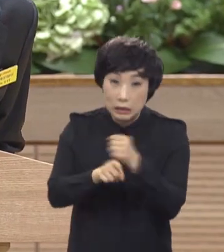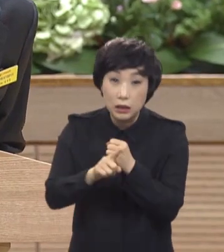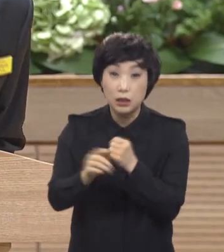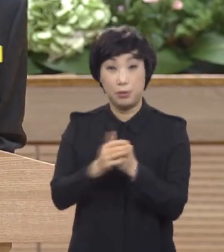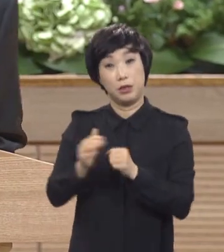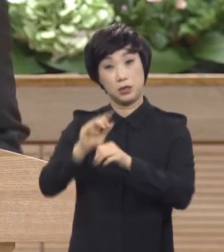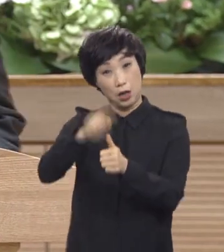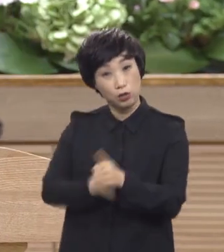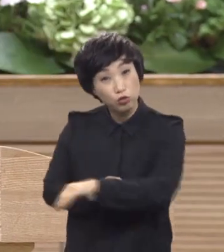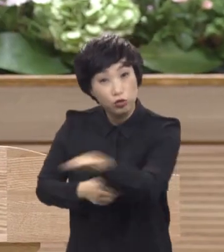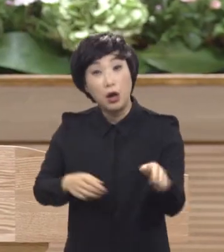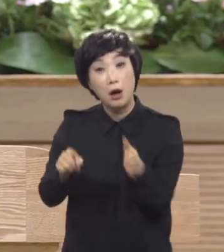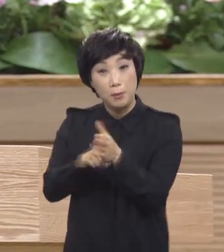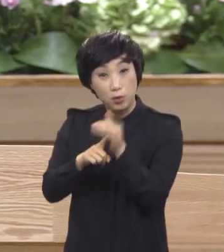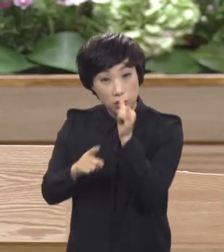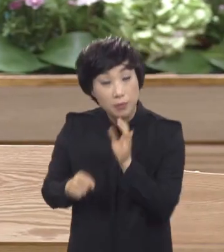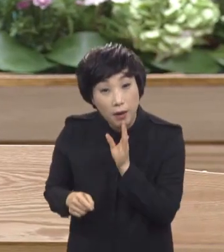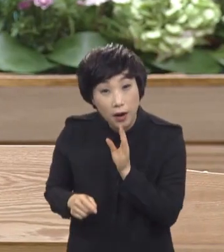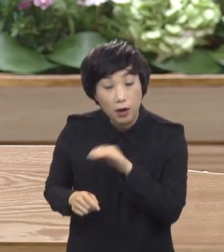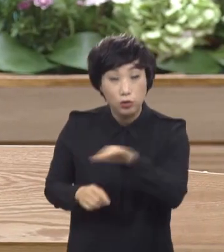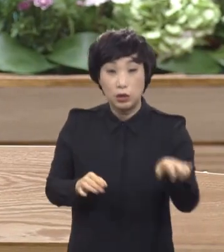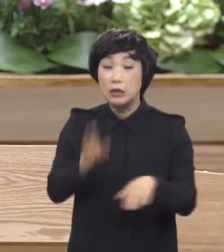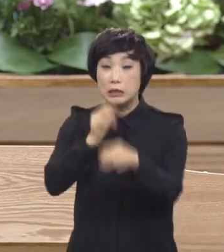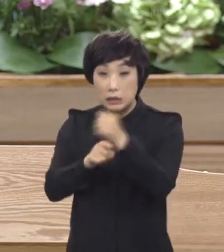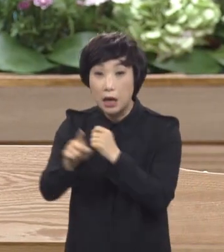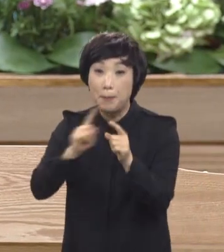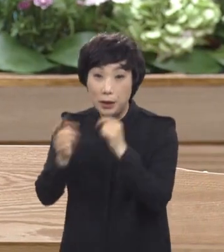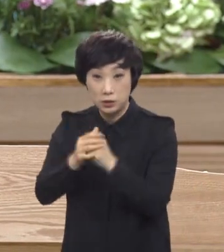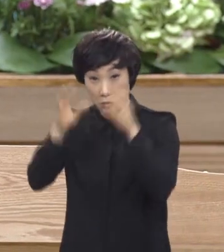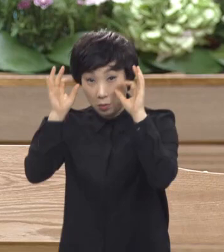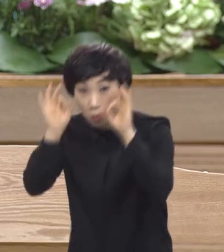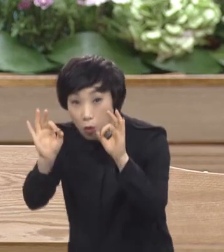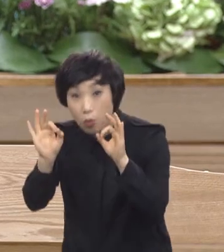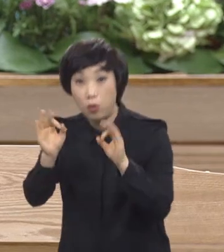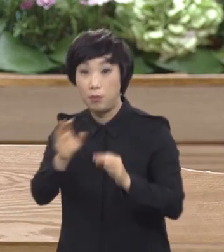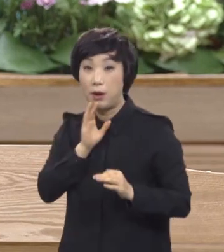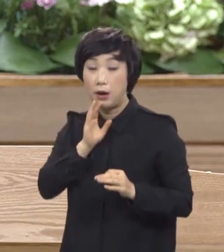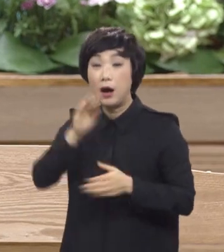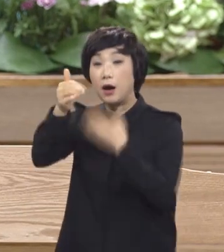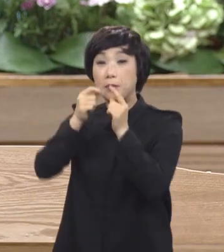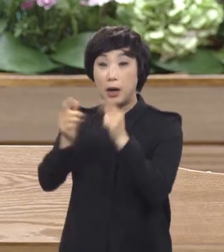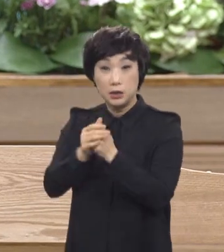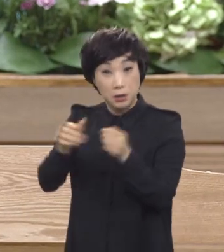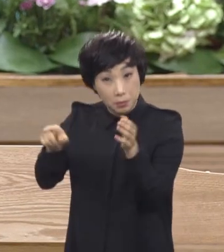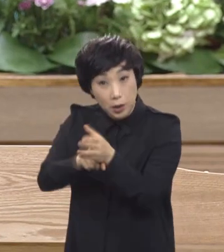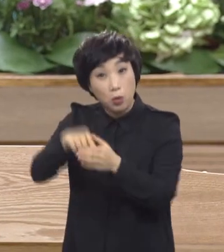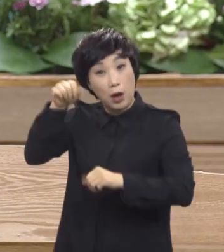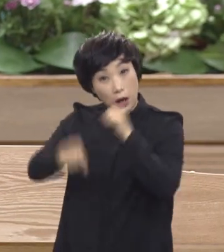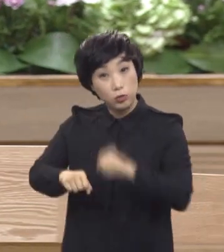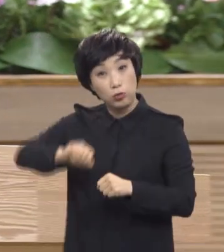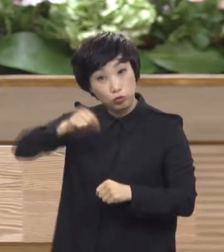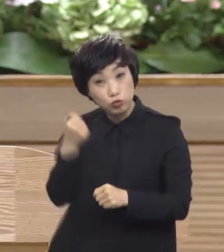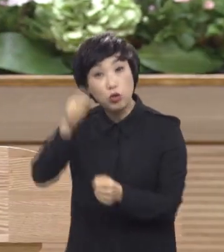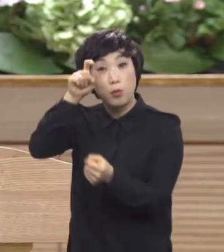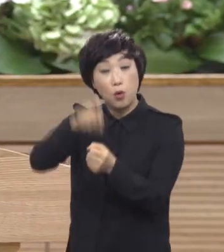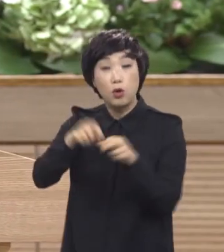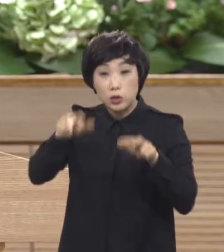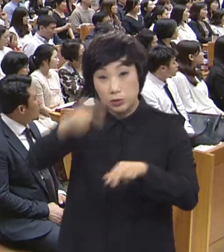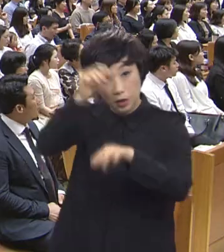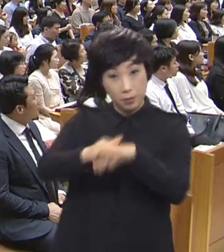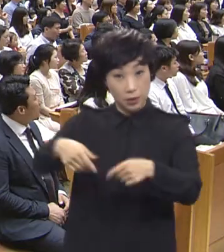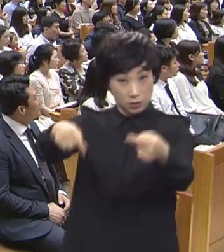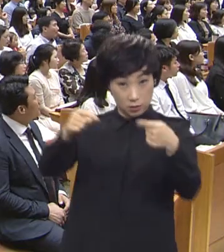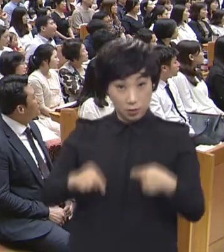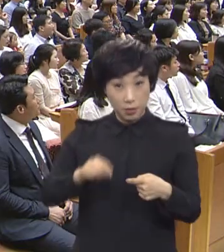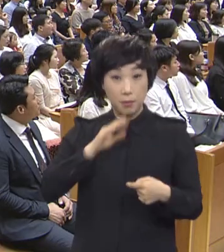되는 것이오 우리가 진리의 말씀을 듣고 그 말씀을 믿고 행동을요 여기 왔다 이 말입니다